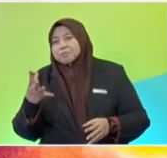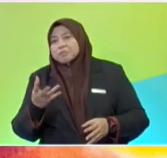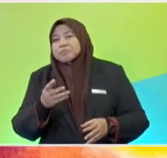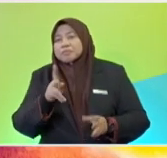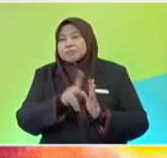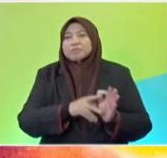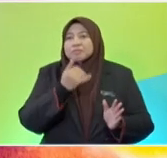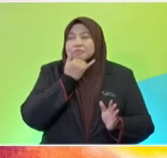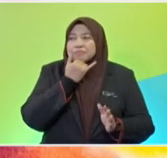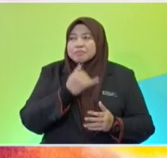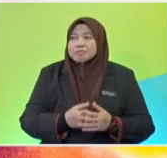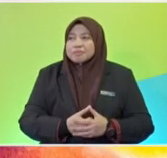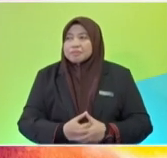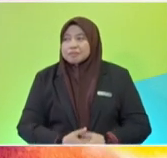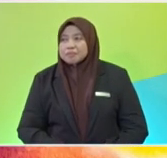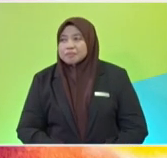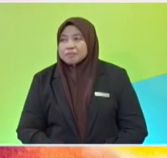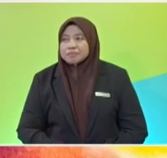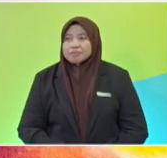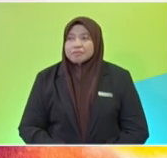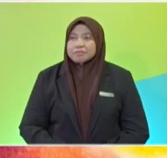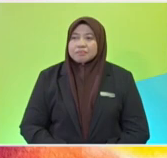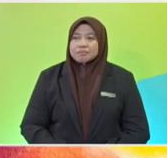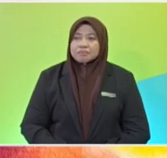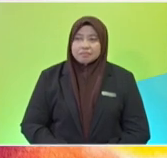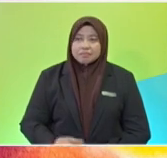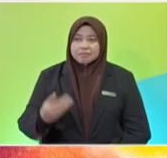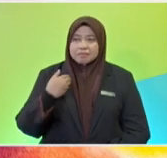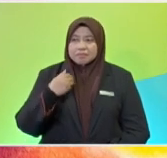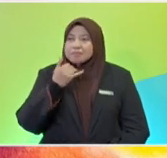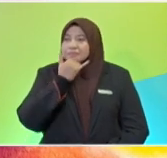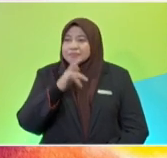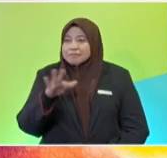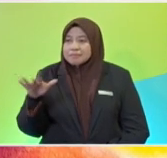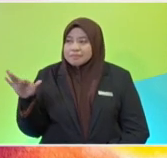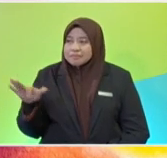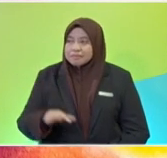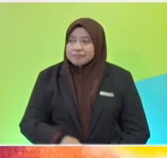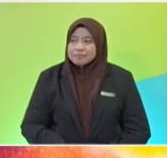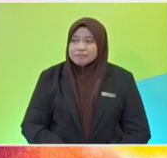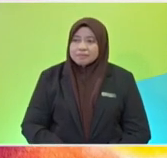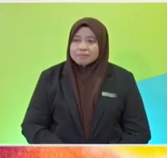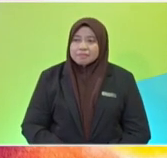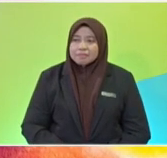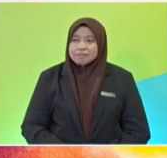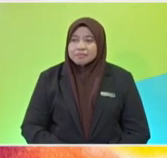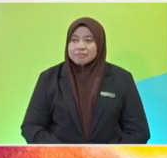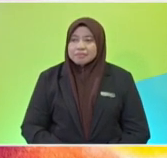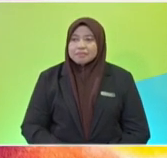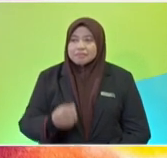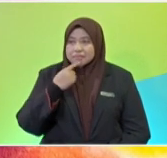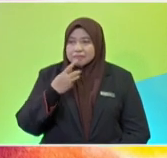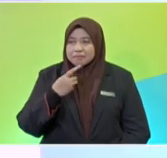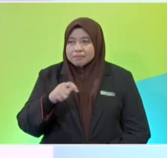mereka untuk menghadiri majelis pembukaan cawangan kedai barunya di besuk pada bulan ada apa ada satu kesalahan siapa dia